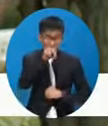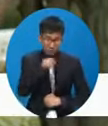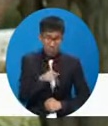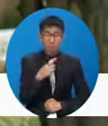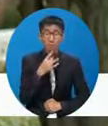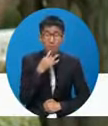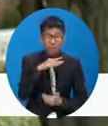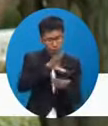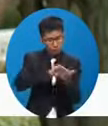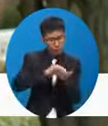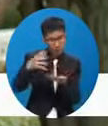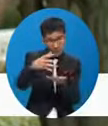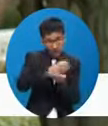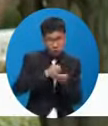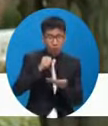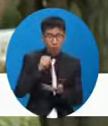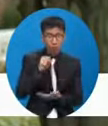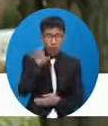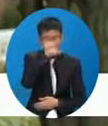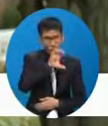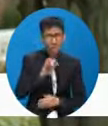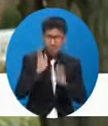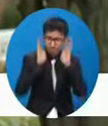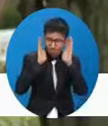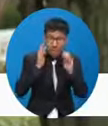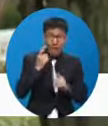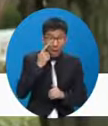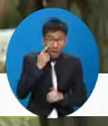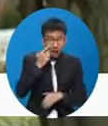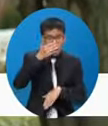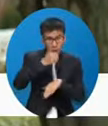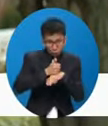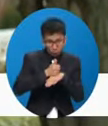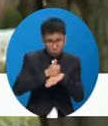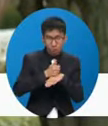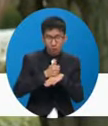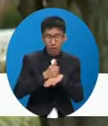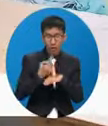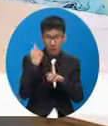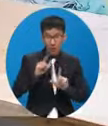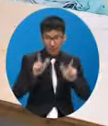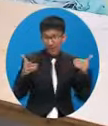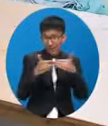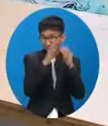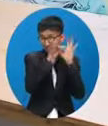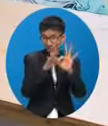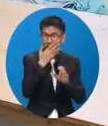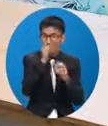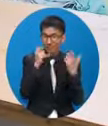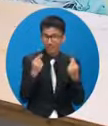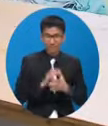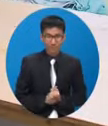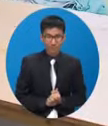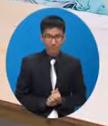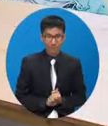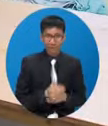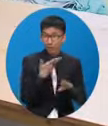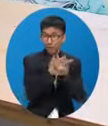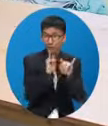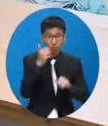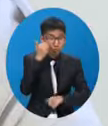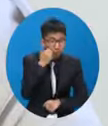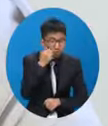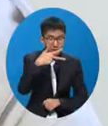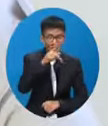다시 복습하면서 이를 한번 체크하면서 이렇게 넘어가다 보면 수능 전날까지 바로 갈수 있을 거라 생각하고요. 또 다른 수능 만점자